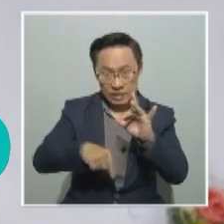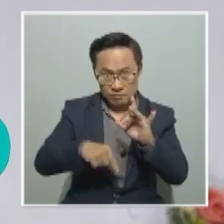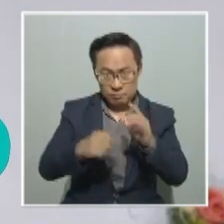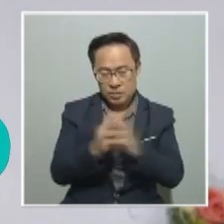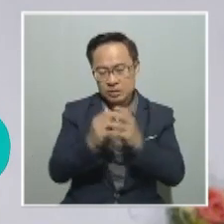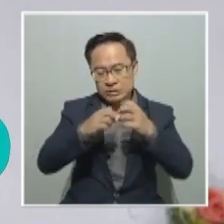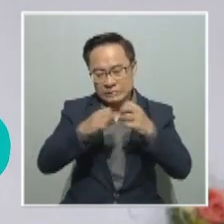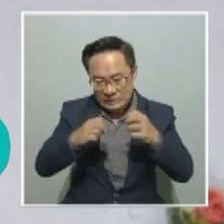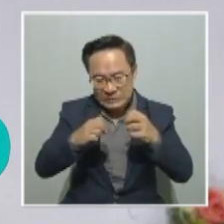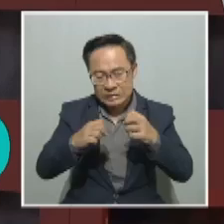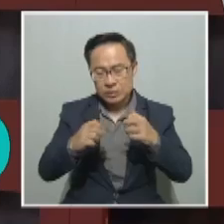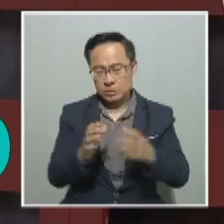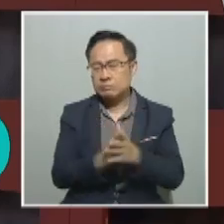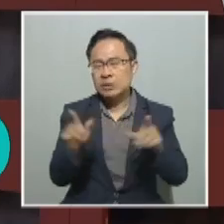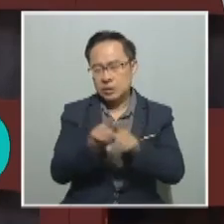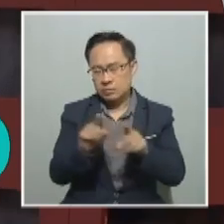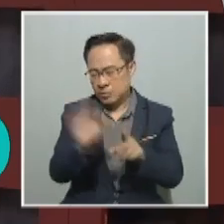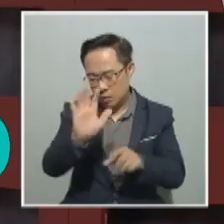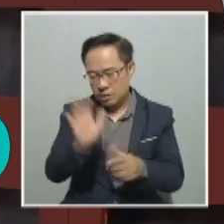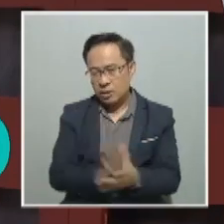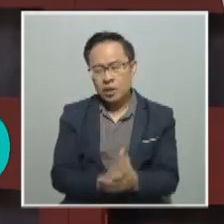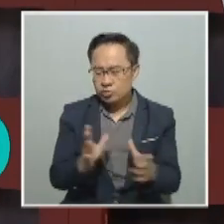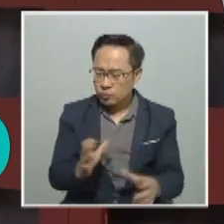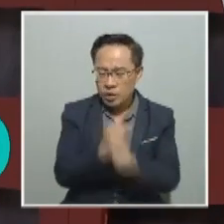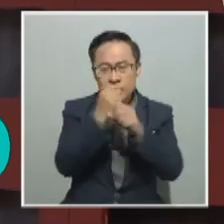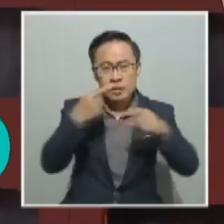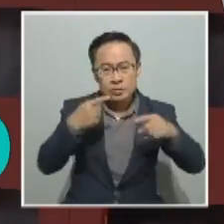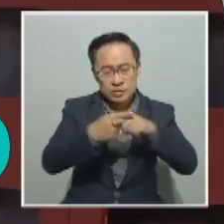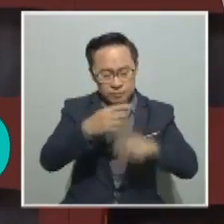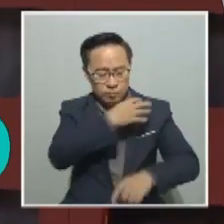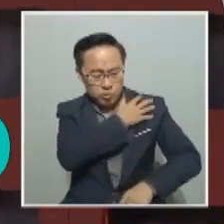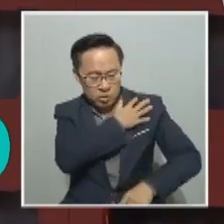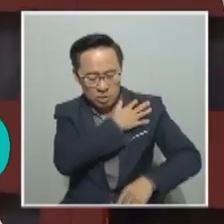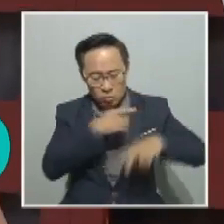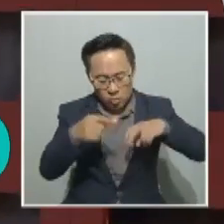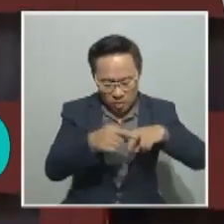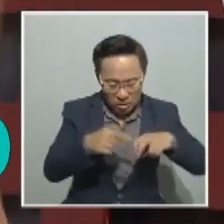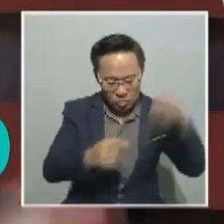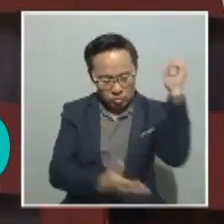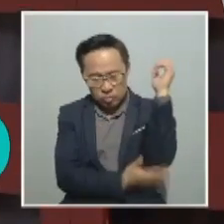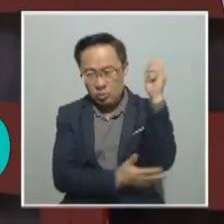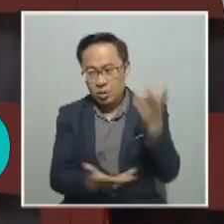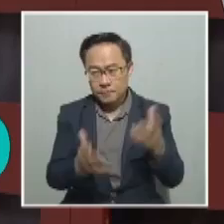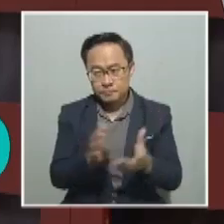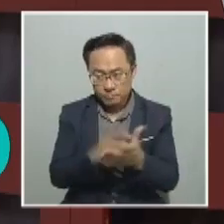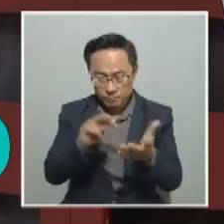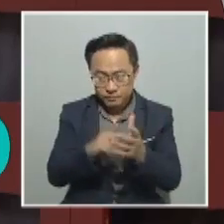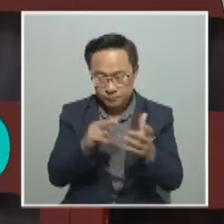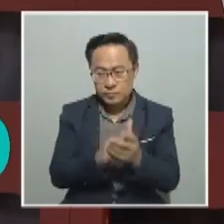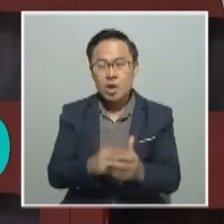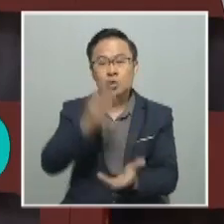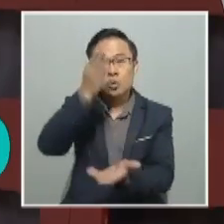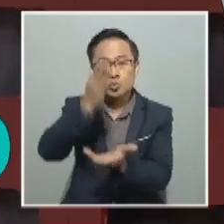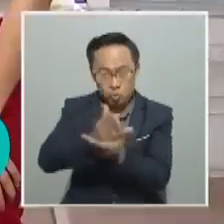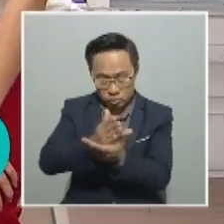จะยึดได้หมด เพราะว่าอย่างที่คุณหมอบอกว่าไม่ว่าคุณจะเจ็บช่วงไหนไม่ว่าจะเข่าหรือจะศอกหรือจะหัวไหล่มันก็ควรจะต้